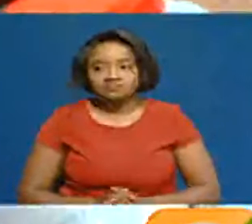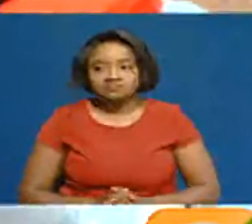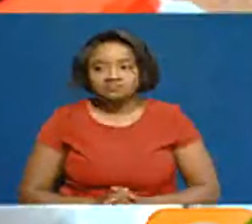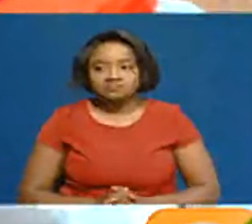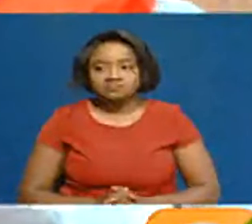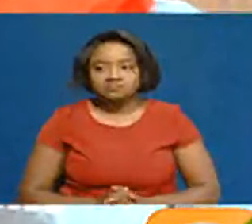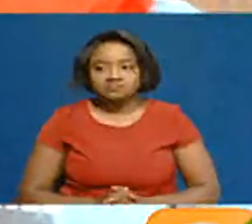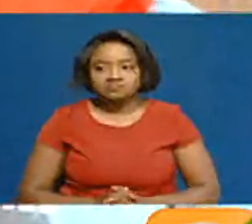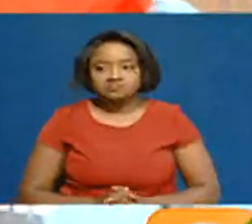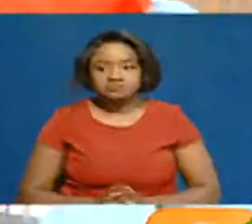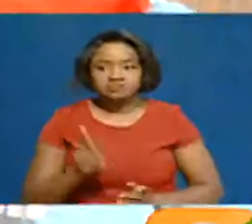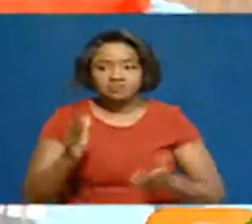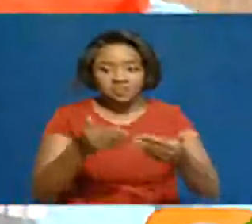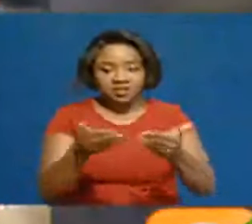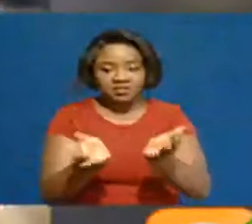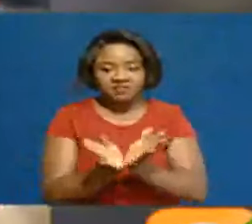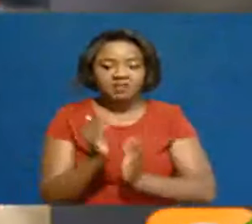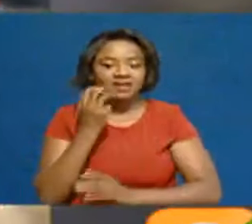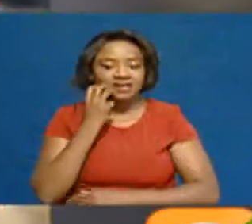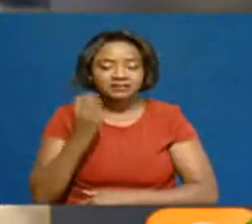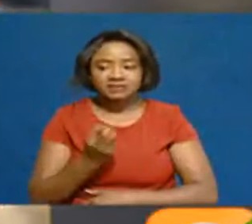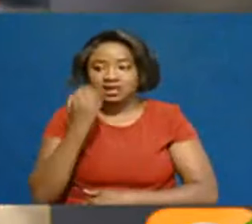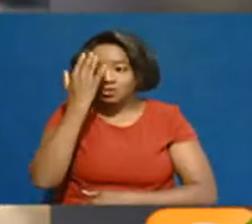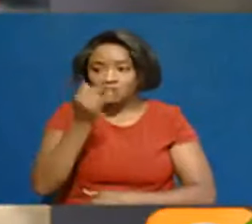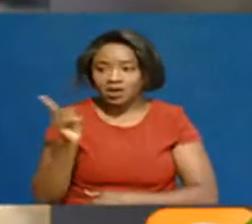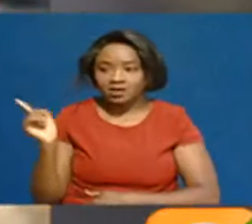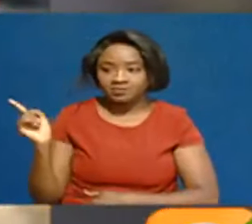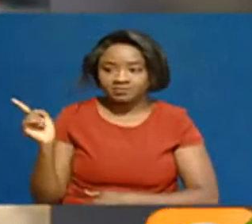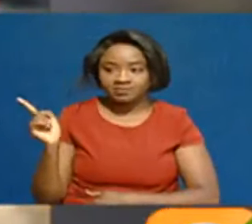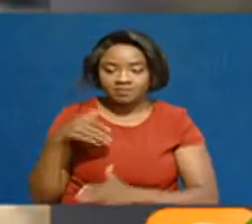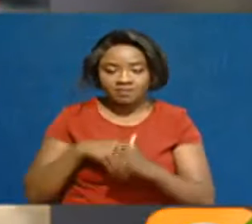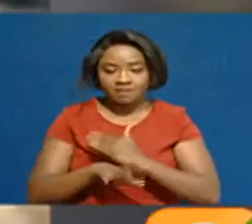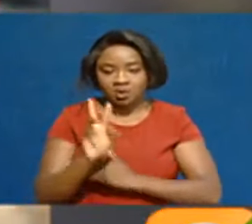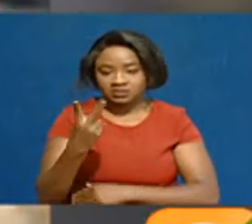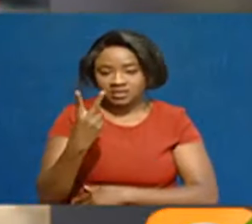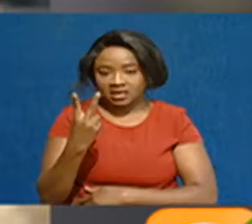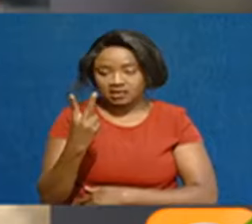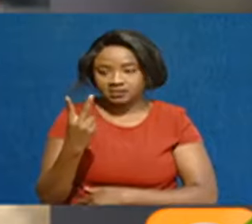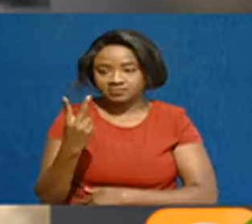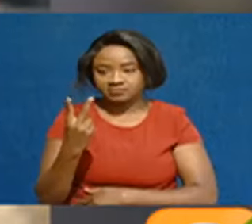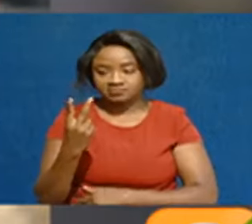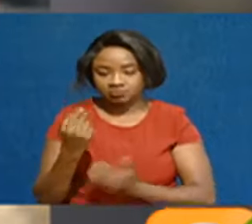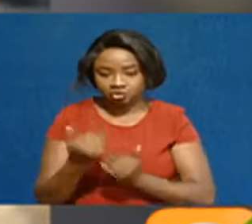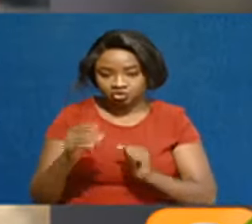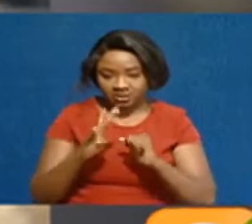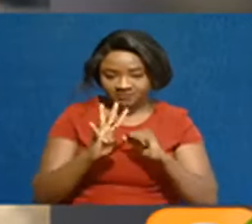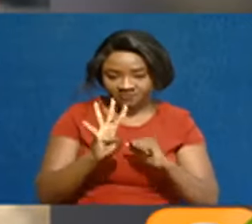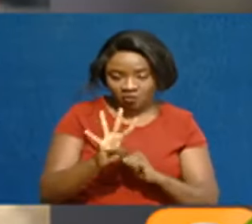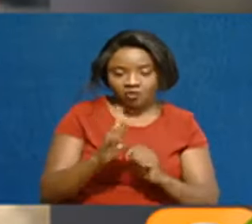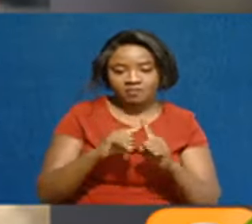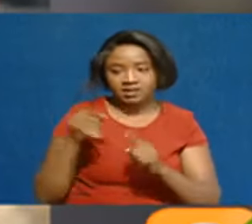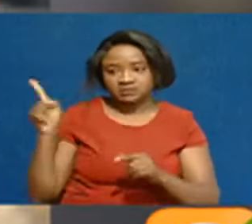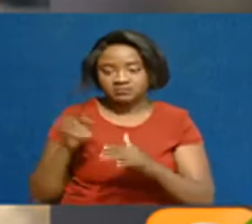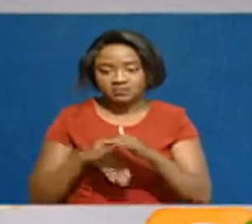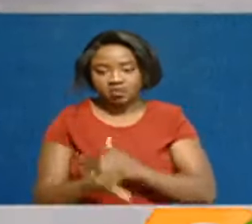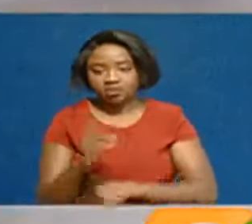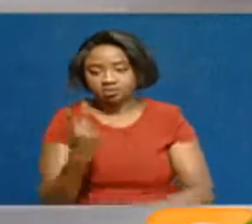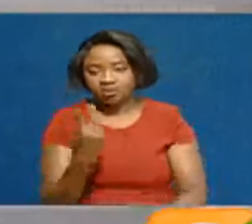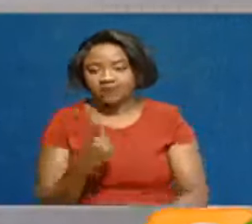ambayo imejawa na majonzi kufuatia kutoweka kwa mwana wao wa pili kati ya watoto wanne, Kevin Cory Gathura.